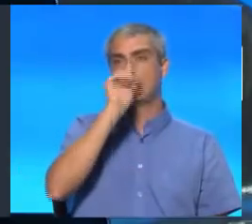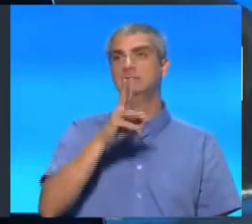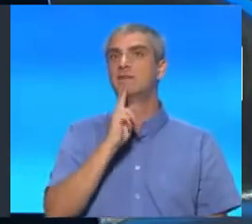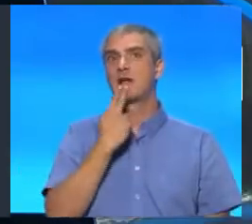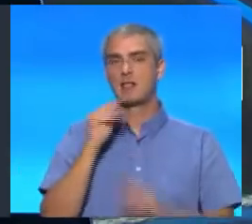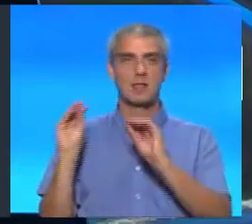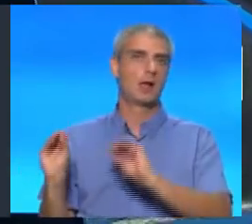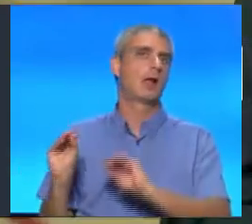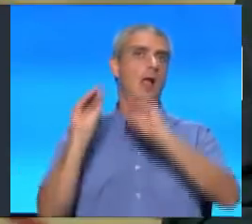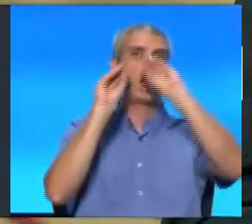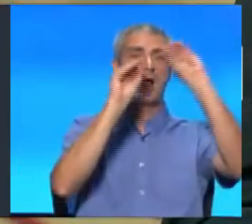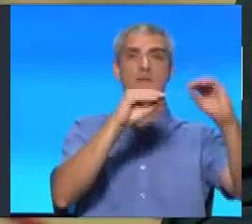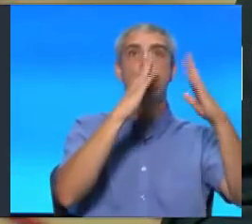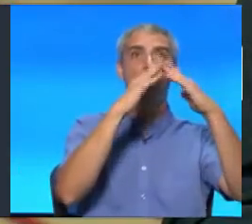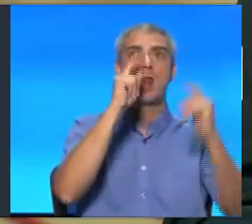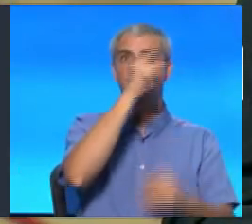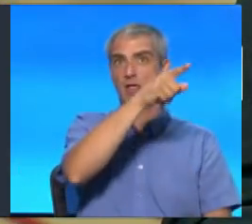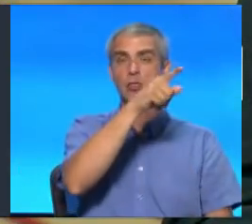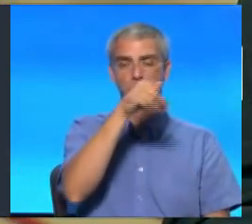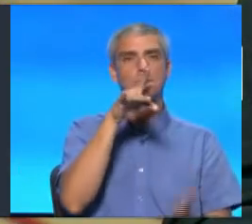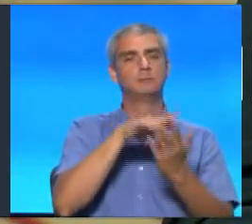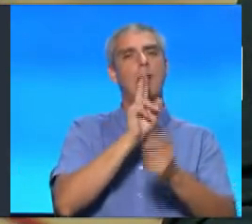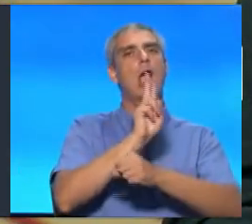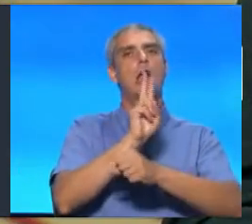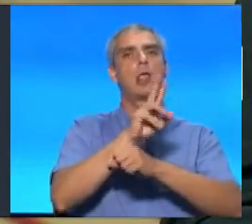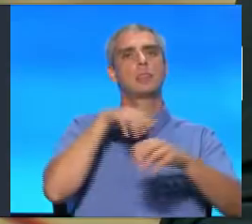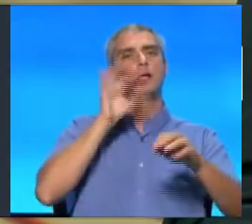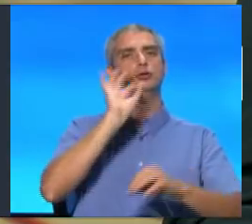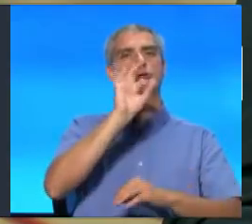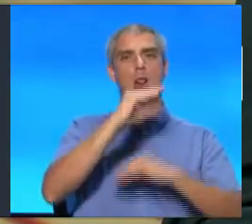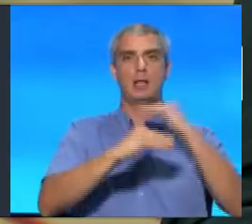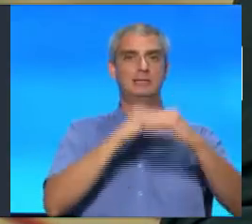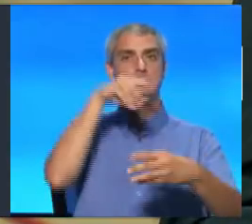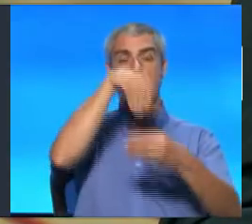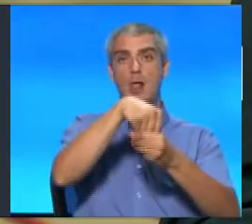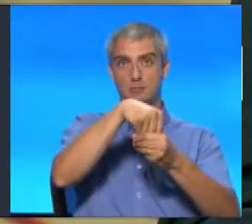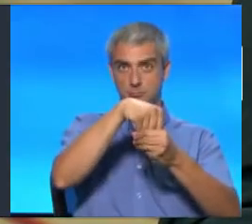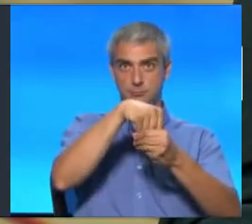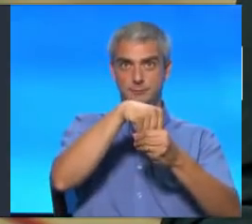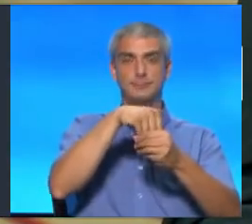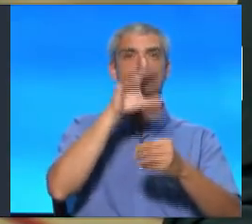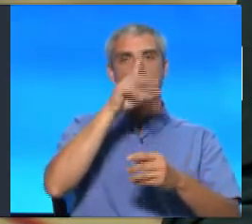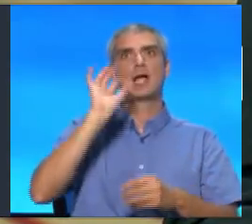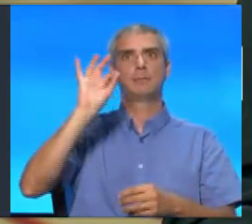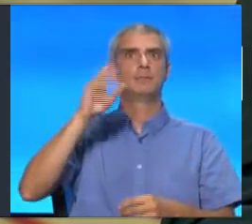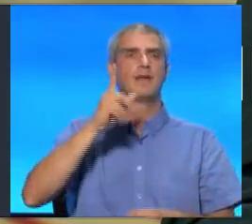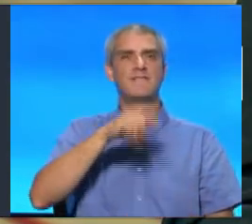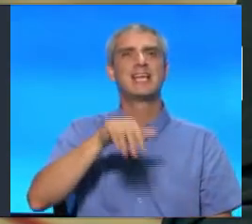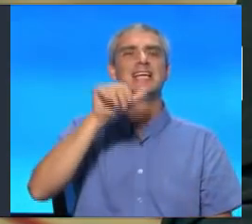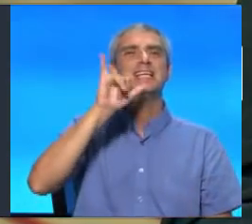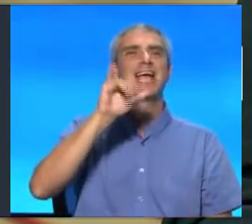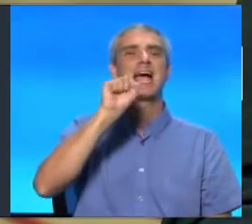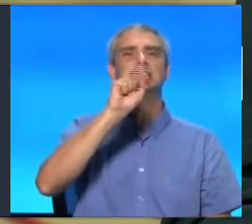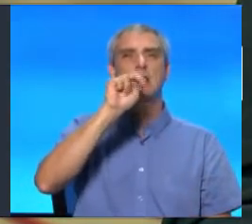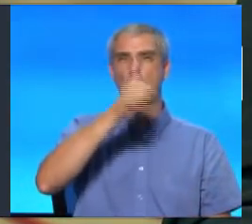לדחיה בבירות, שם הוא נמצא תחת ההגנה והחסות של חיזבאללה, בין החסות של האיראנים. ויחיא סינואר עצמו מדבר על